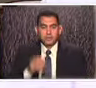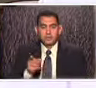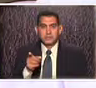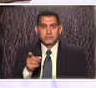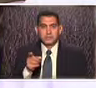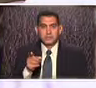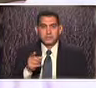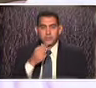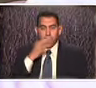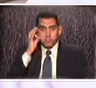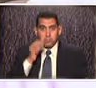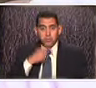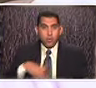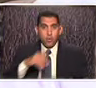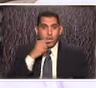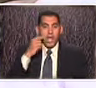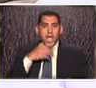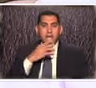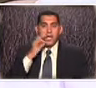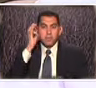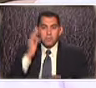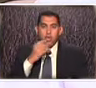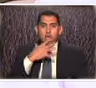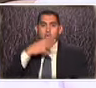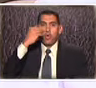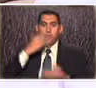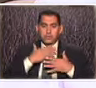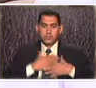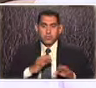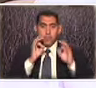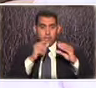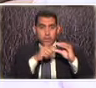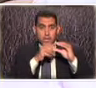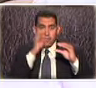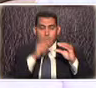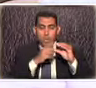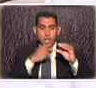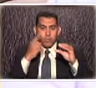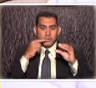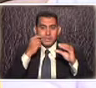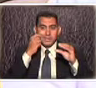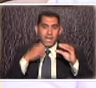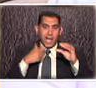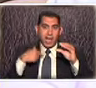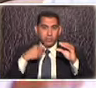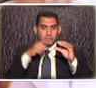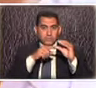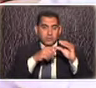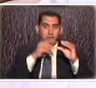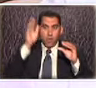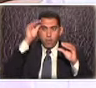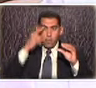لهذا نقول الاساس الروحي الاساس الروحي يرفض ان يكون الانسان مغلوبا امام البهيميه او